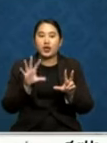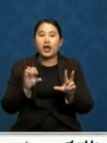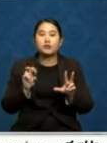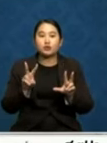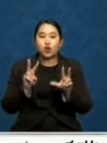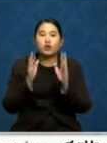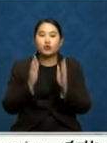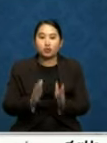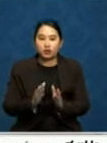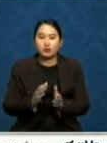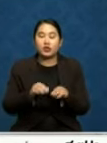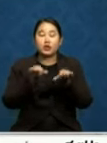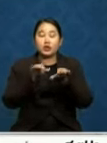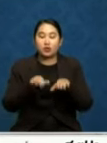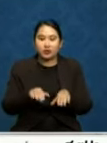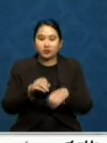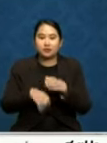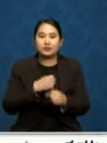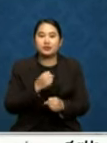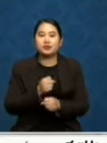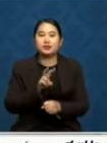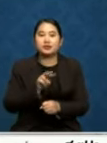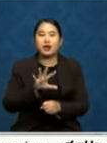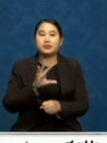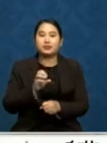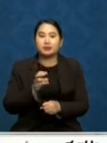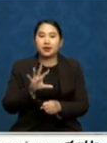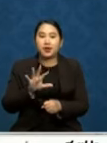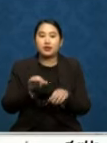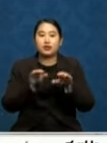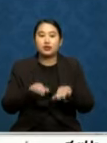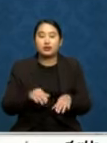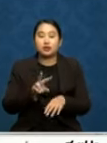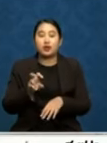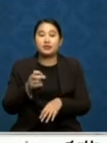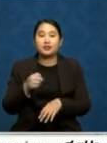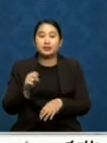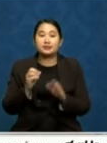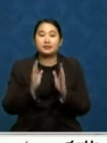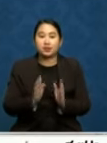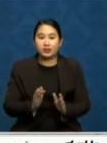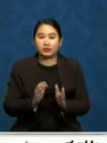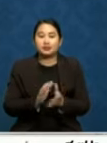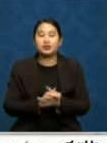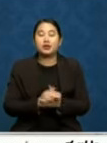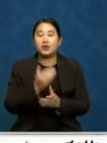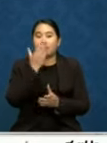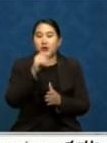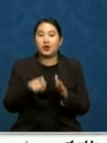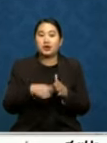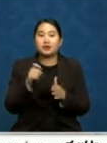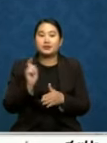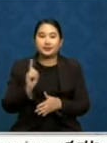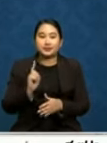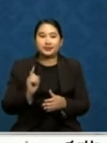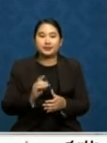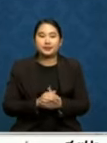3,652 ท่านนะครับลดลงจากปี2565จำนวน110ท่านนะครับแล้วก็เนื่องจาก